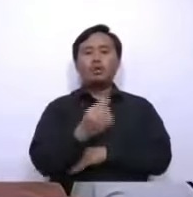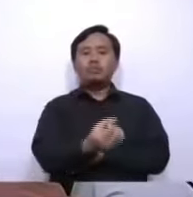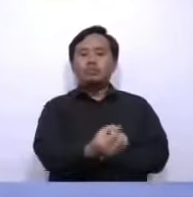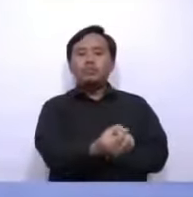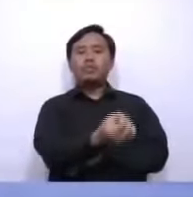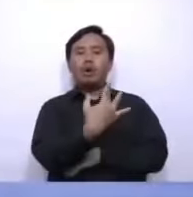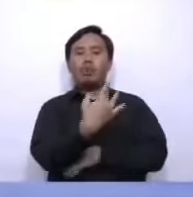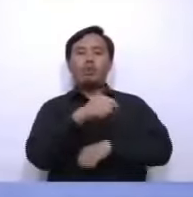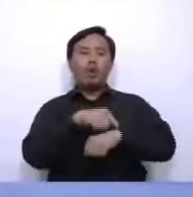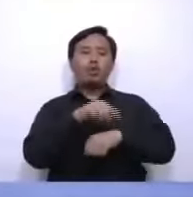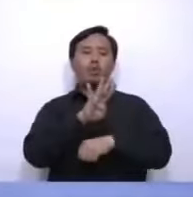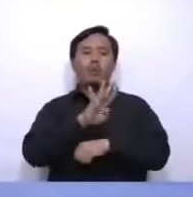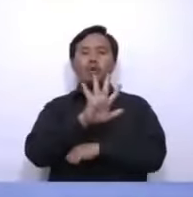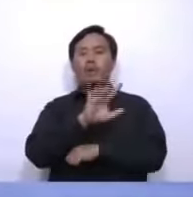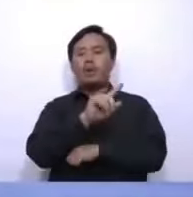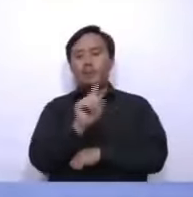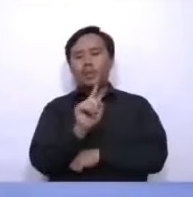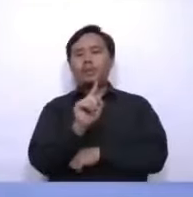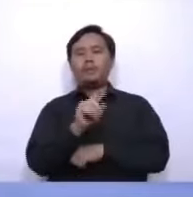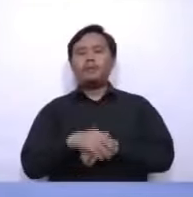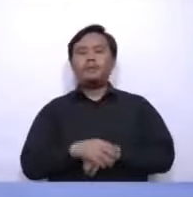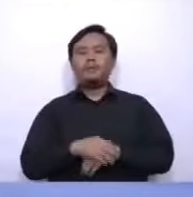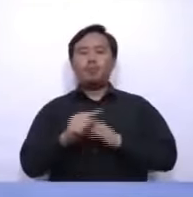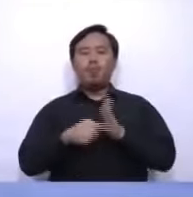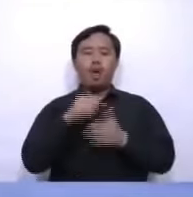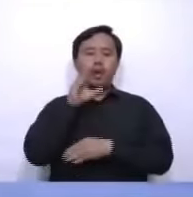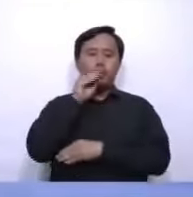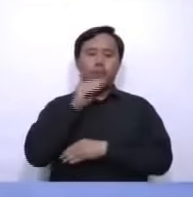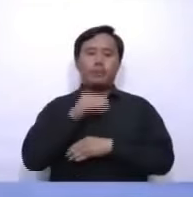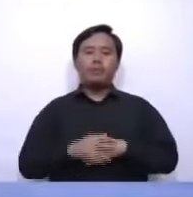dalam waktu 45 detik dimulai sejak berbicara.